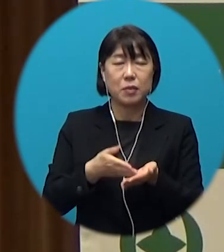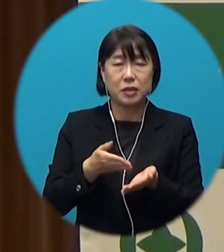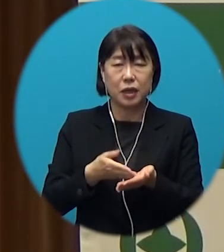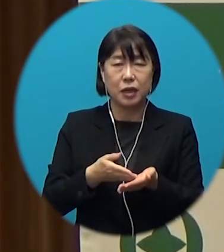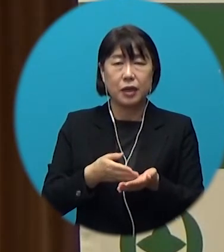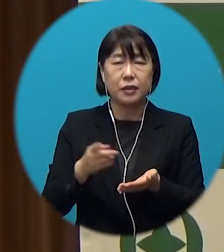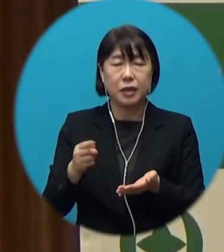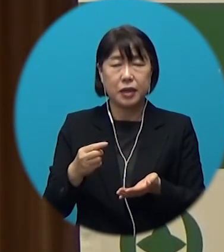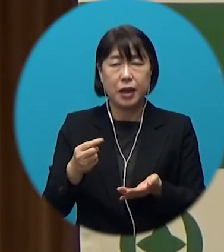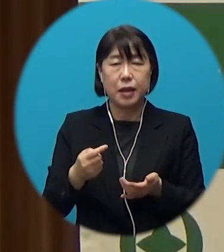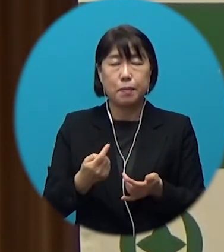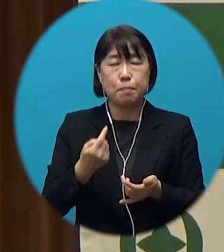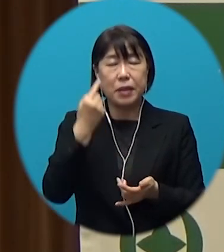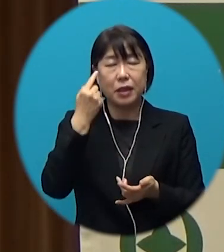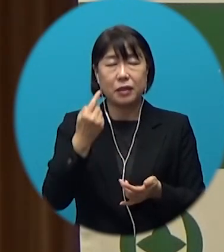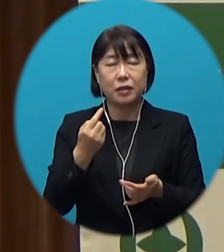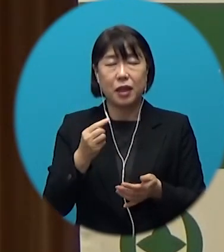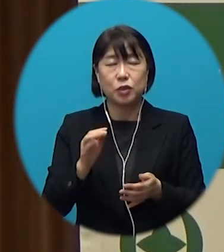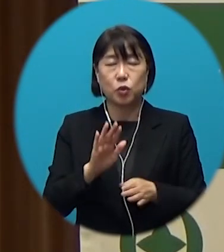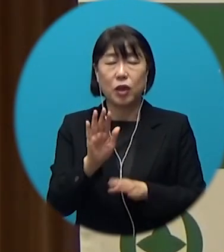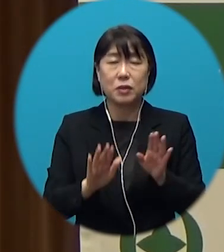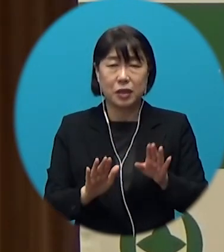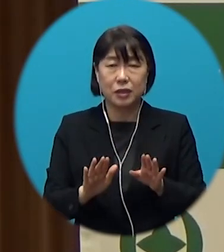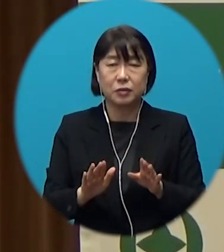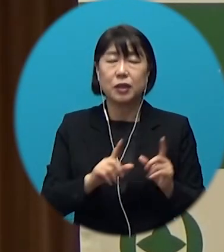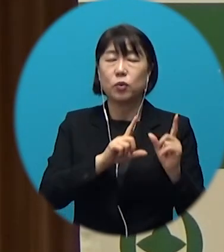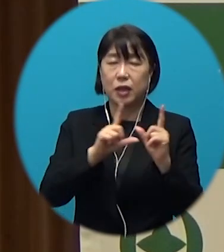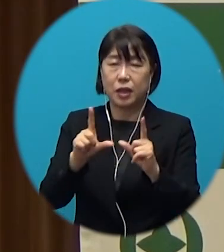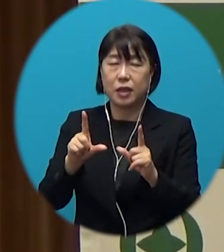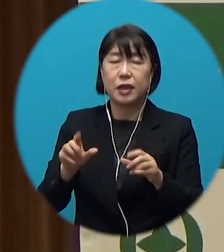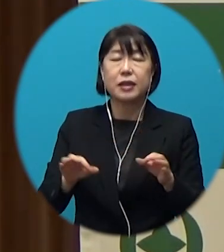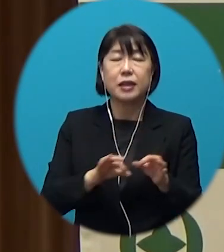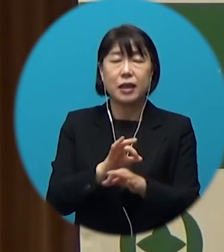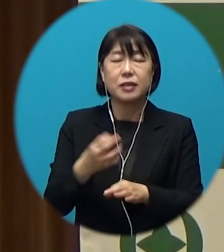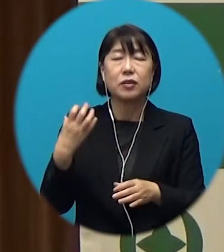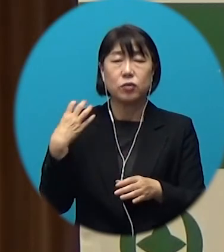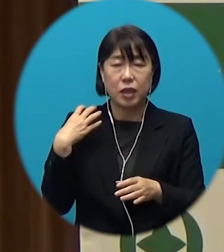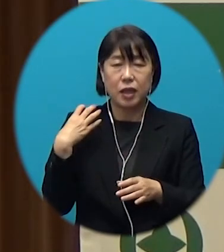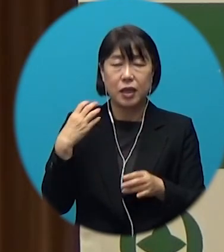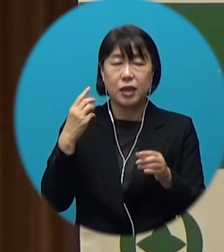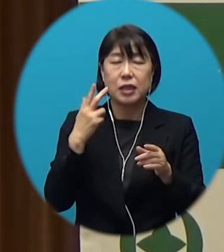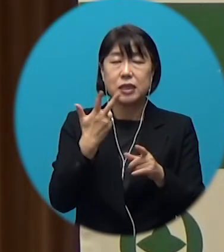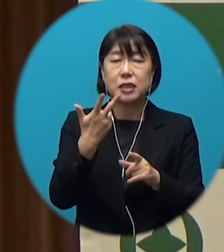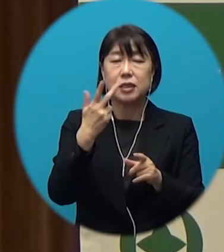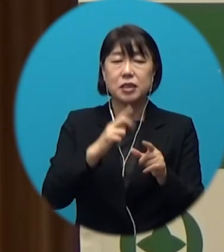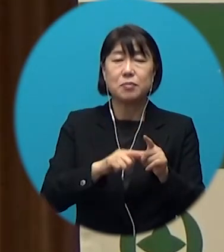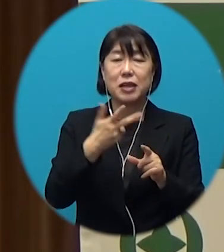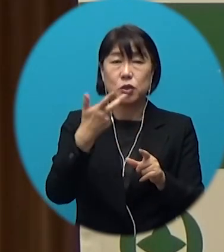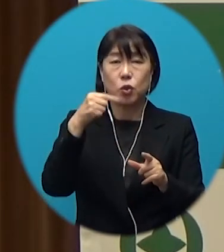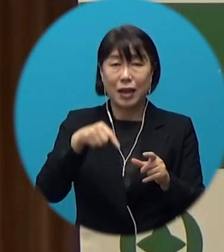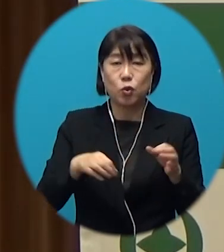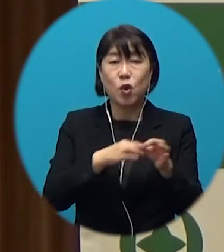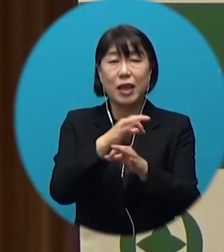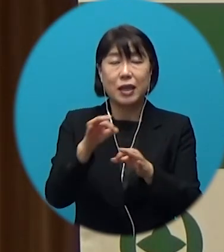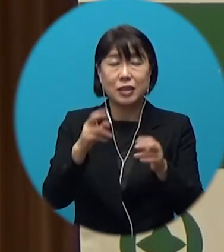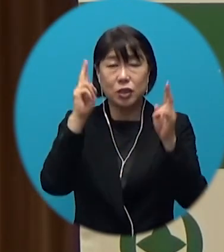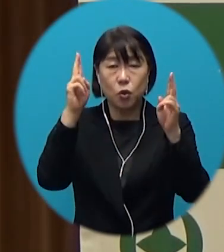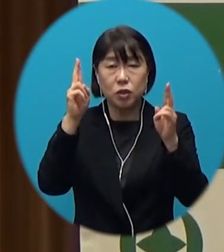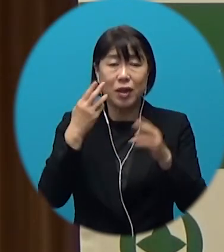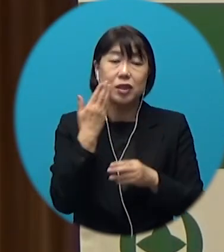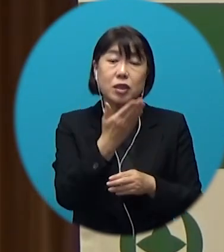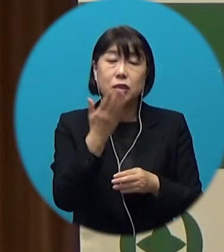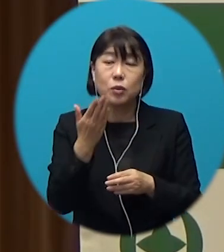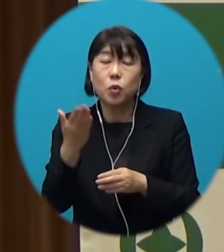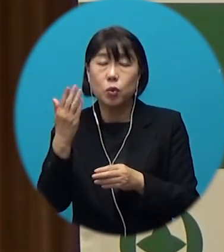響と、 これまでですね、あの、経済構成局の方で、市内の費用に対してもですね、聞き取りは、あの、聞き取りは行っています